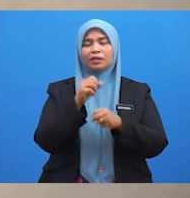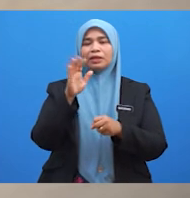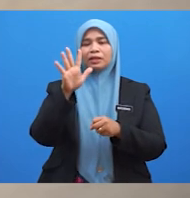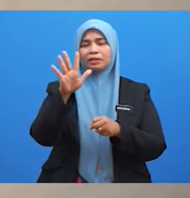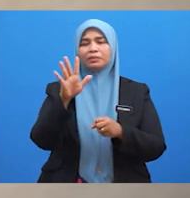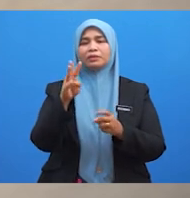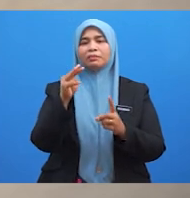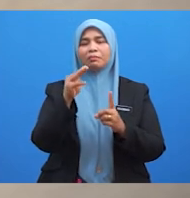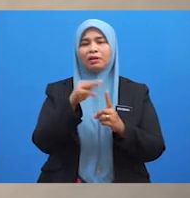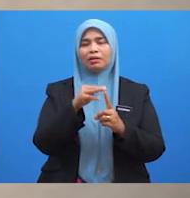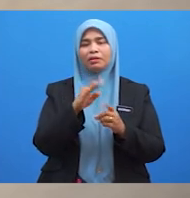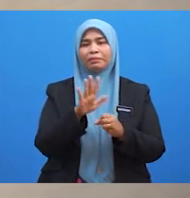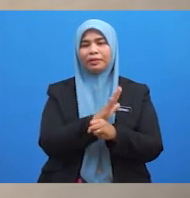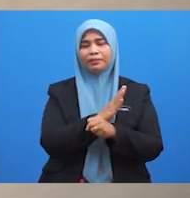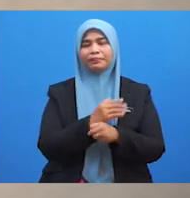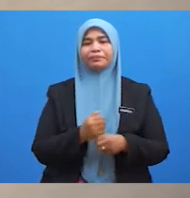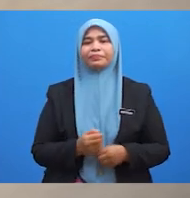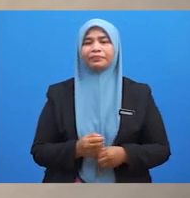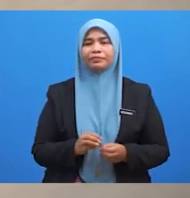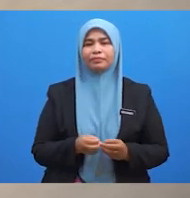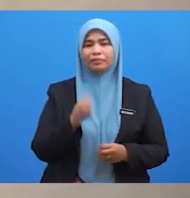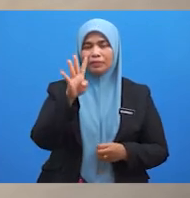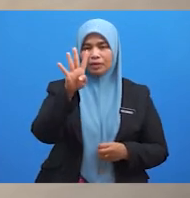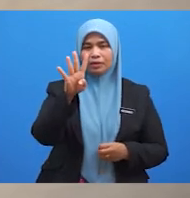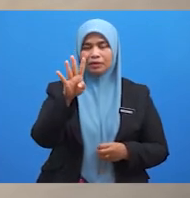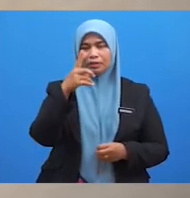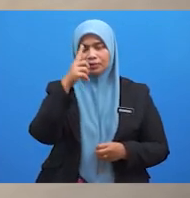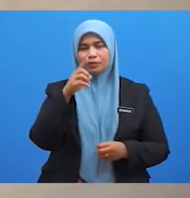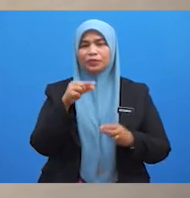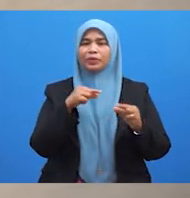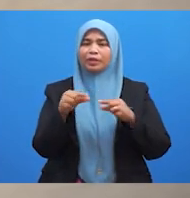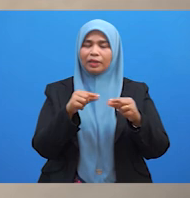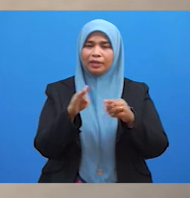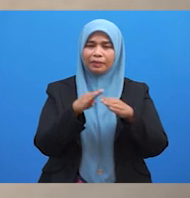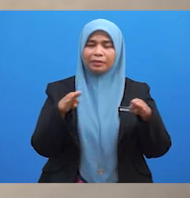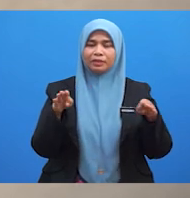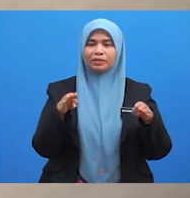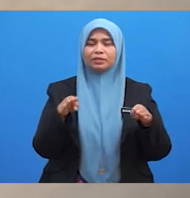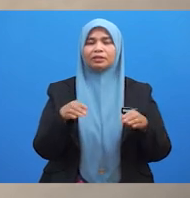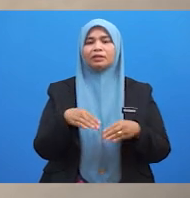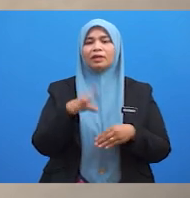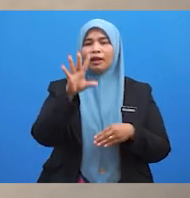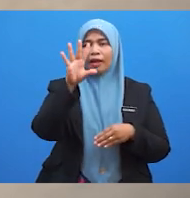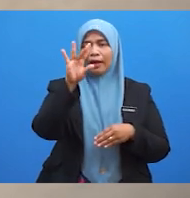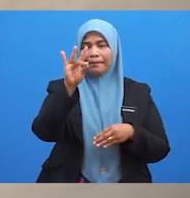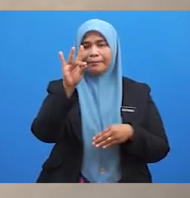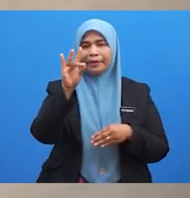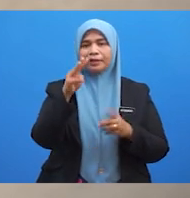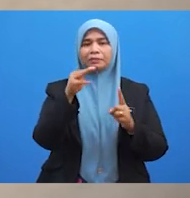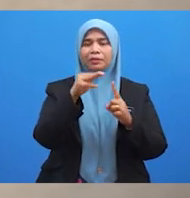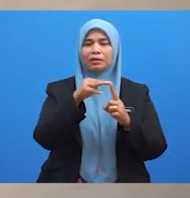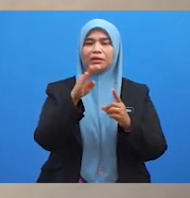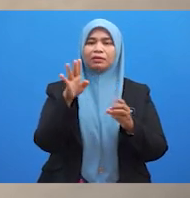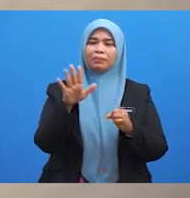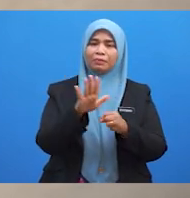markah penuh. Keempat, bagi gaya bahasa pula, diperuntukkan 8 markah penuh,